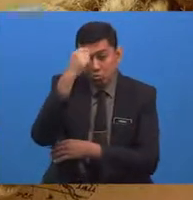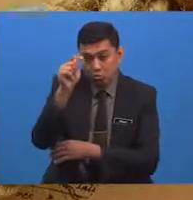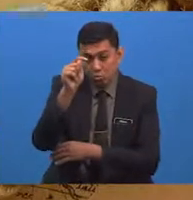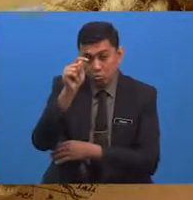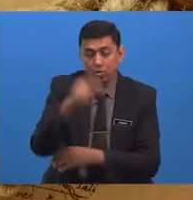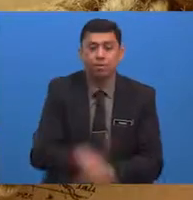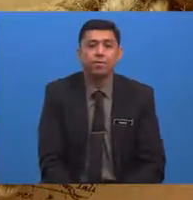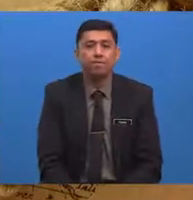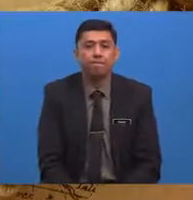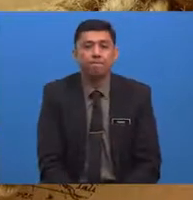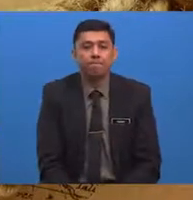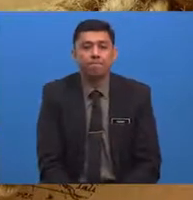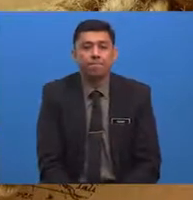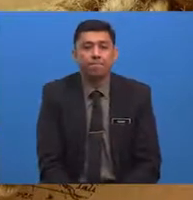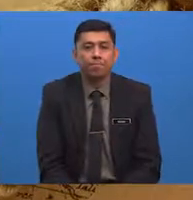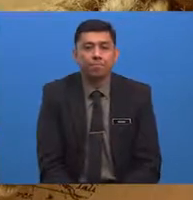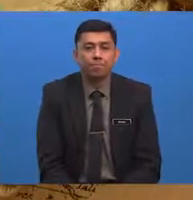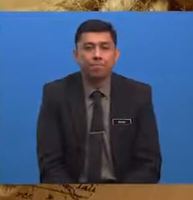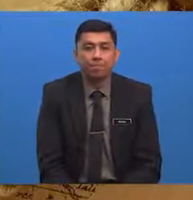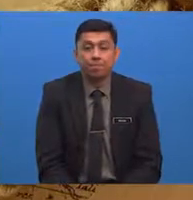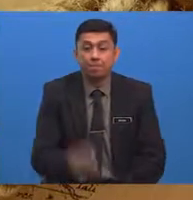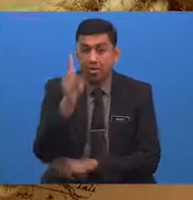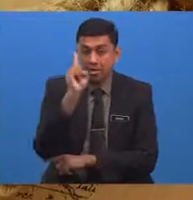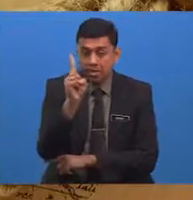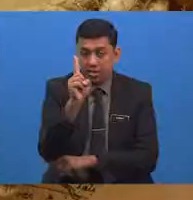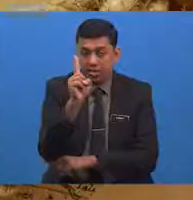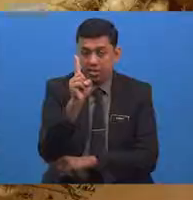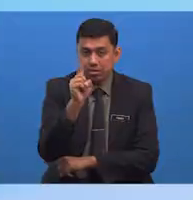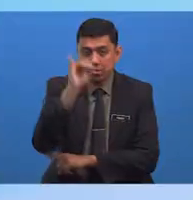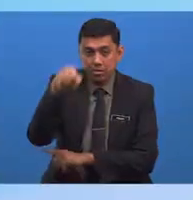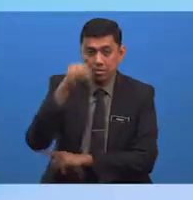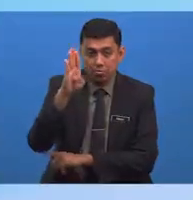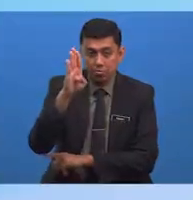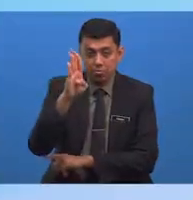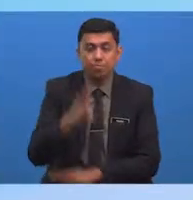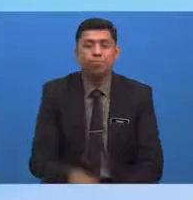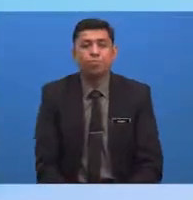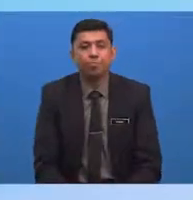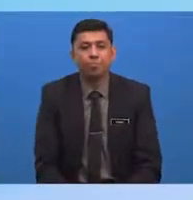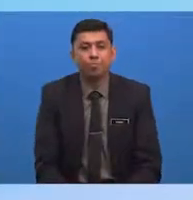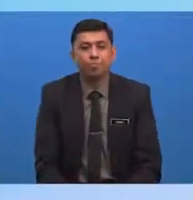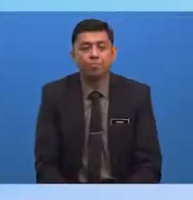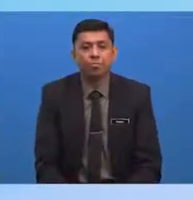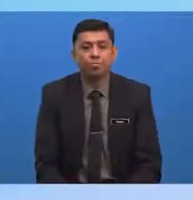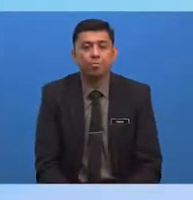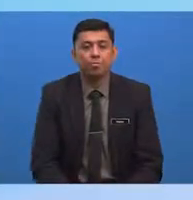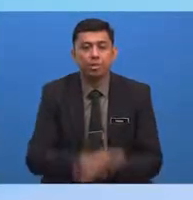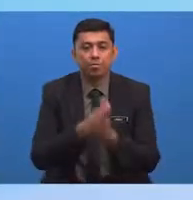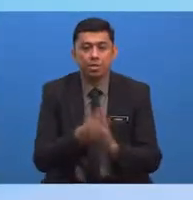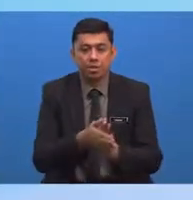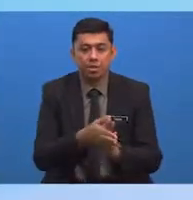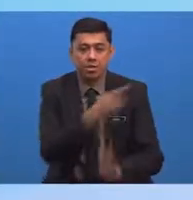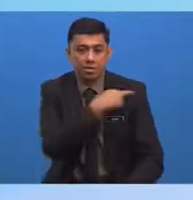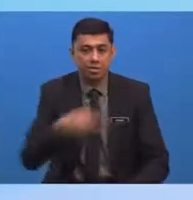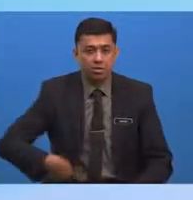dinasti Brooke yang memerintah Sarawak. Tokoh pertama ialah James Brooke. James Brooke menjadi Raja